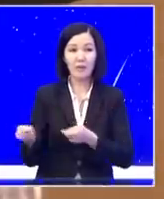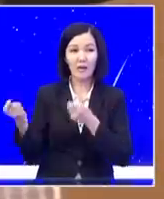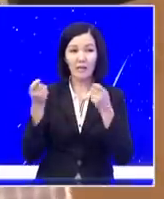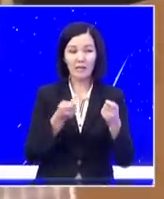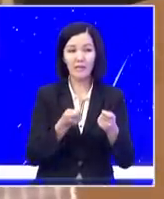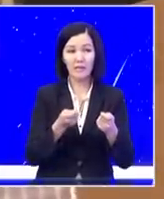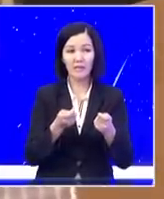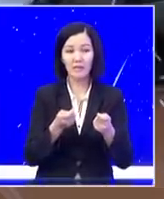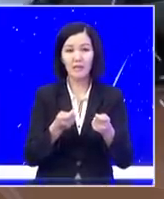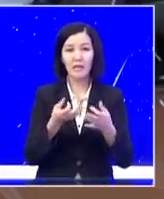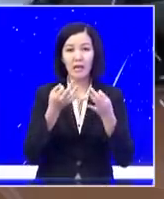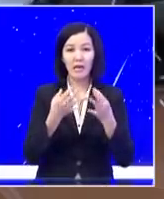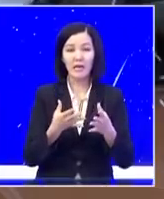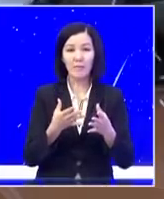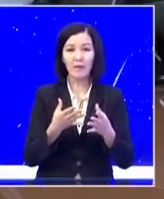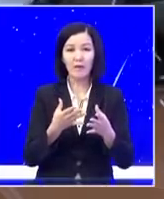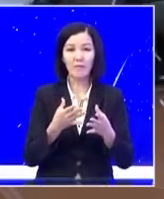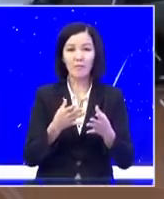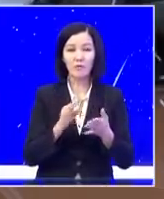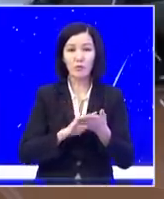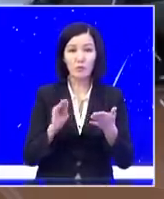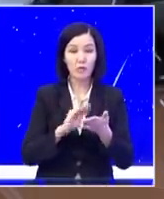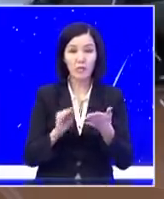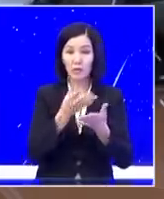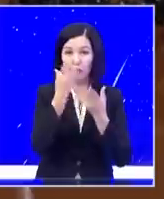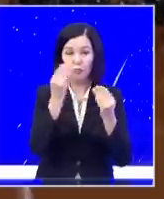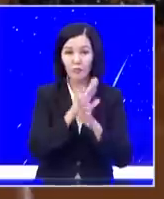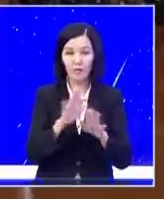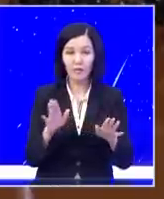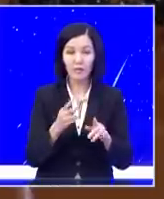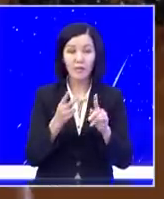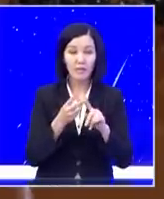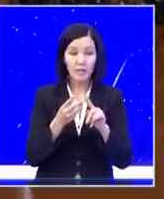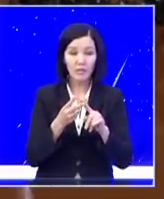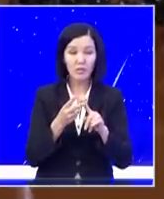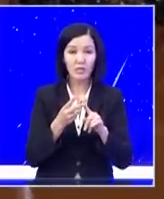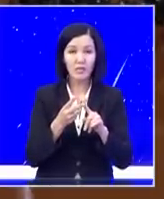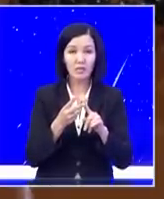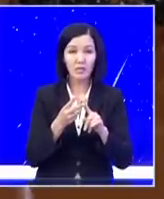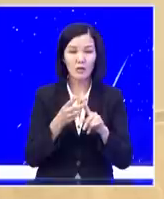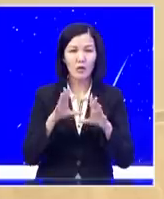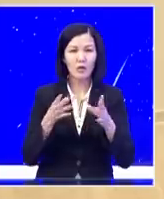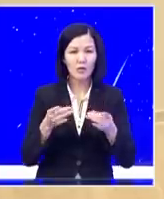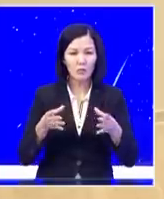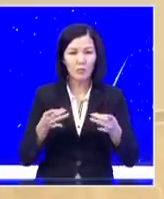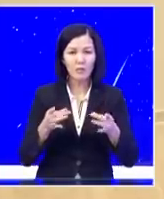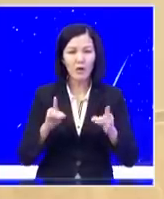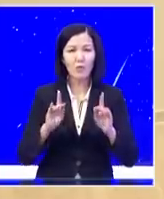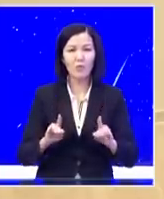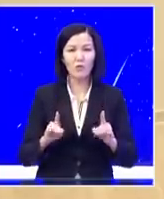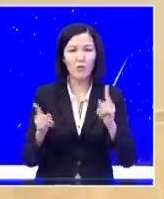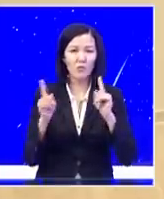мына орындықта қарапайым орындық. Сен журналист екеніңді ұмытып кетпейсің біріншіден, иә? Екіншіден, жұмсақ орындық ол адамды жалқауға жібереді